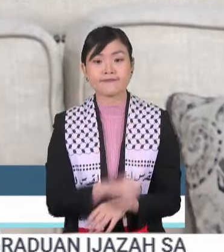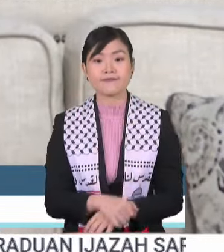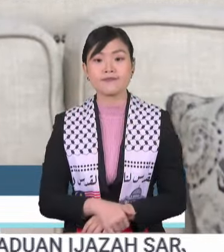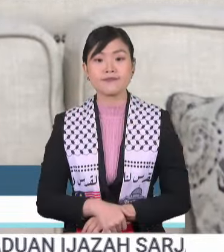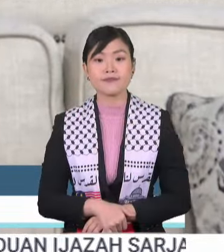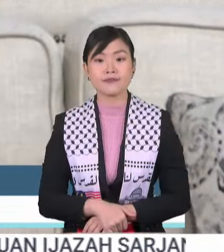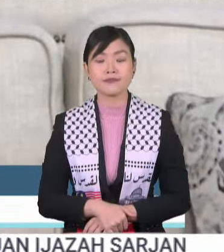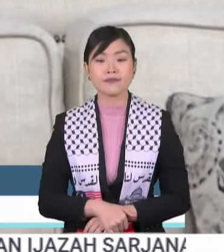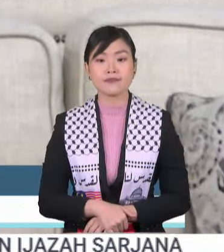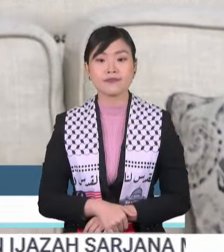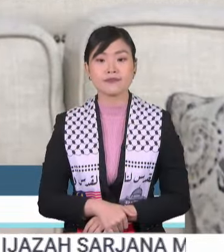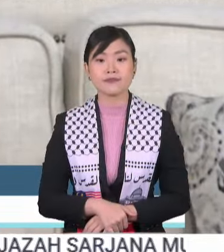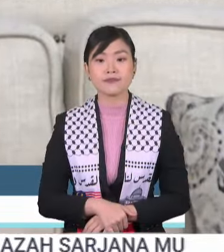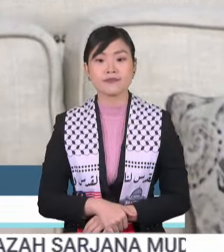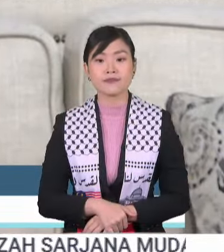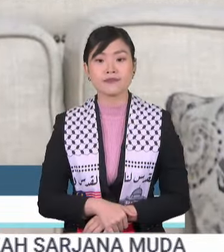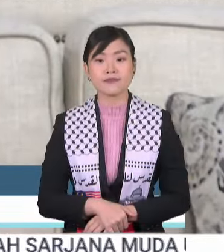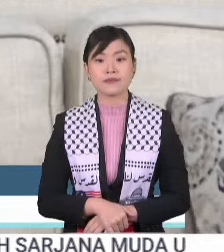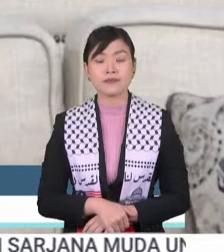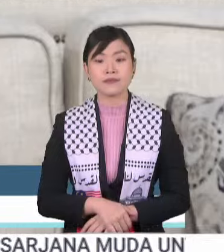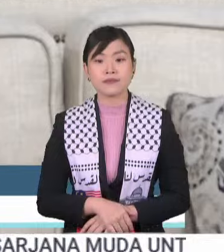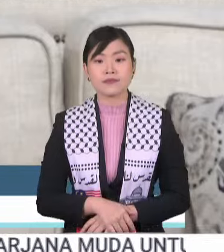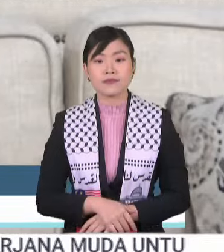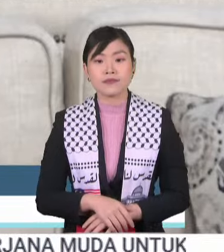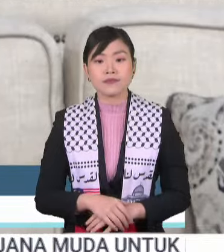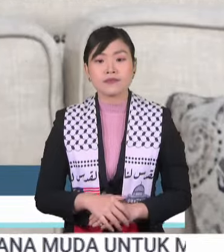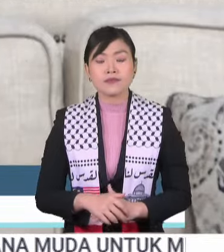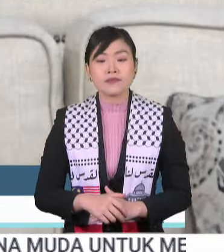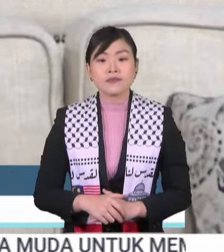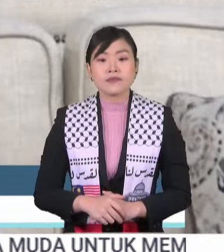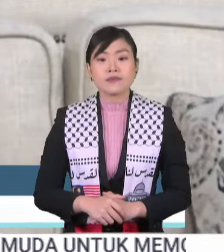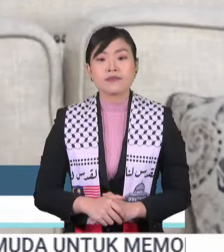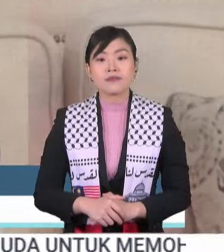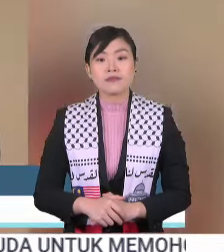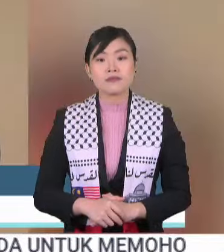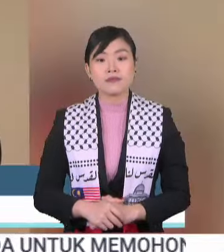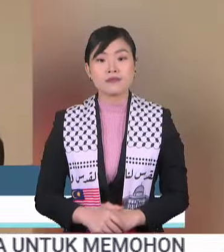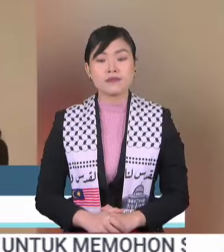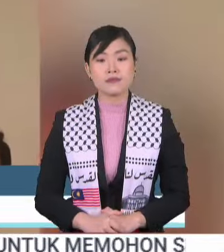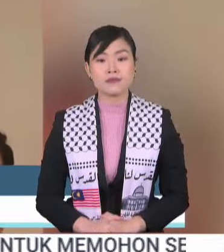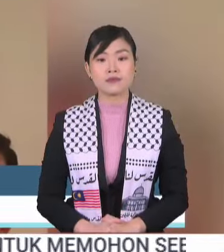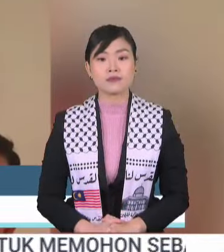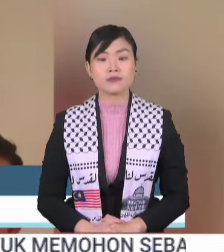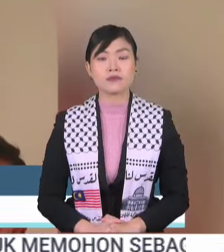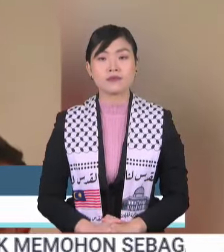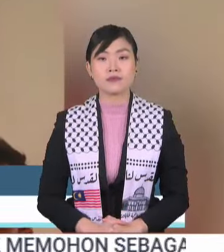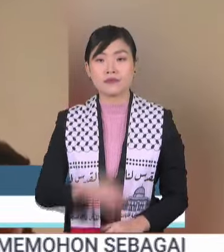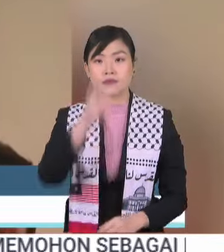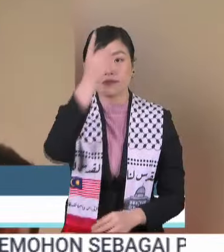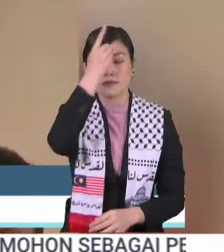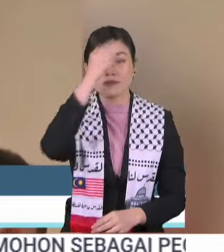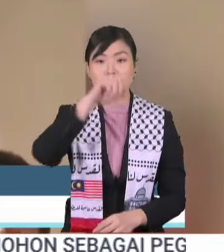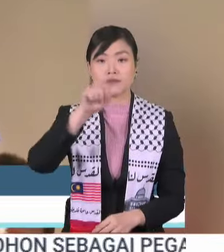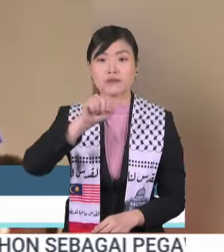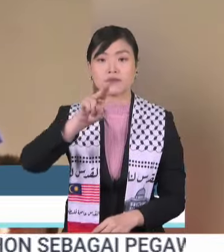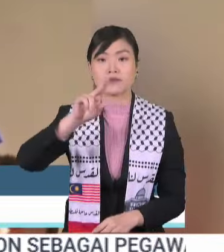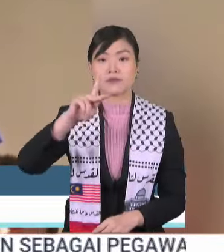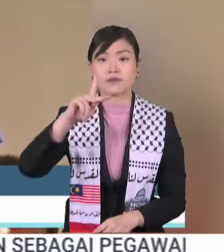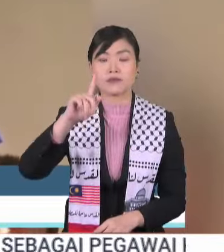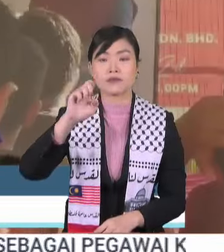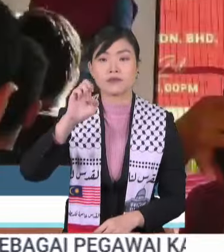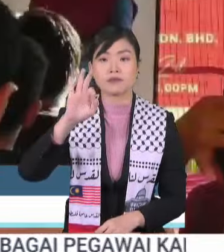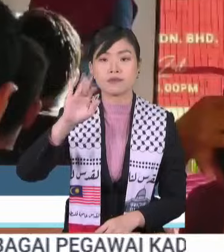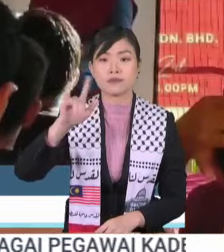kaedah-kaedah jenayah yang ditunjukkan dalam medos ini Datuk Dr Zul kefli